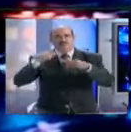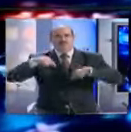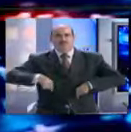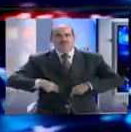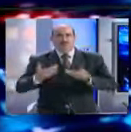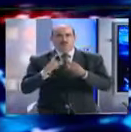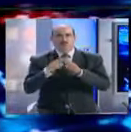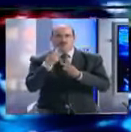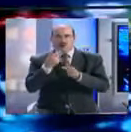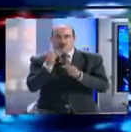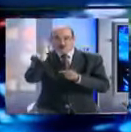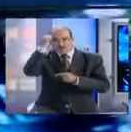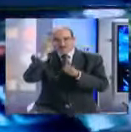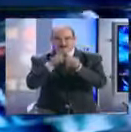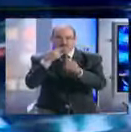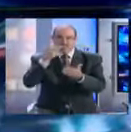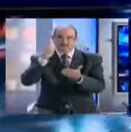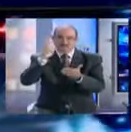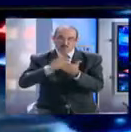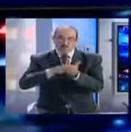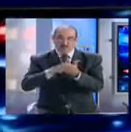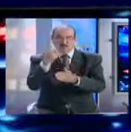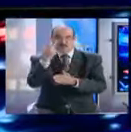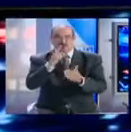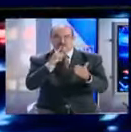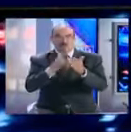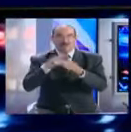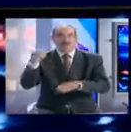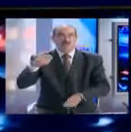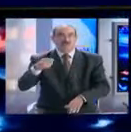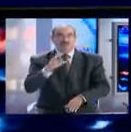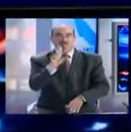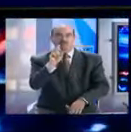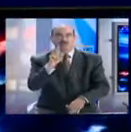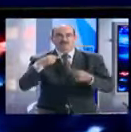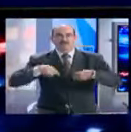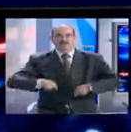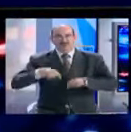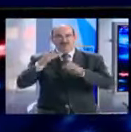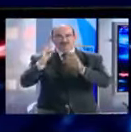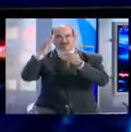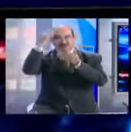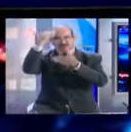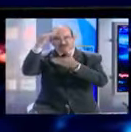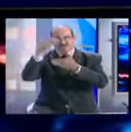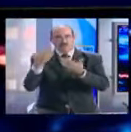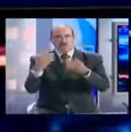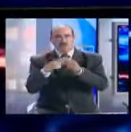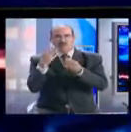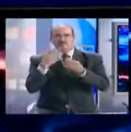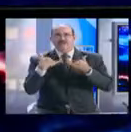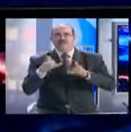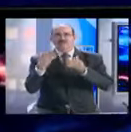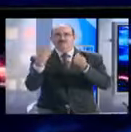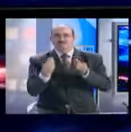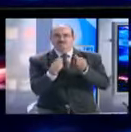والمصادقة 3 مشاريع مراسم رئاسية قدمها السيد وزير الشؤون الخارجية، تتضمن انضمام الجزائر